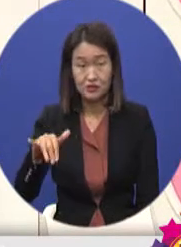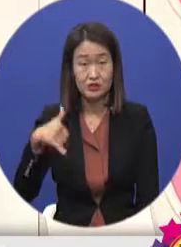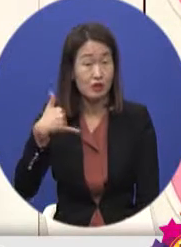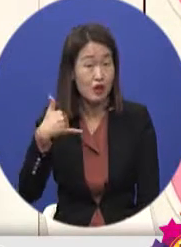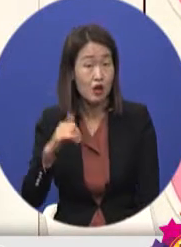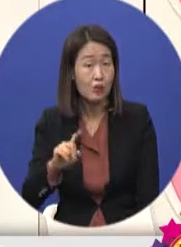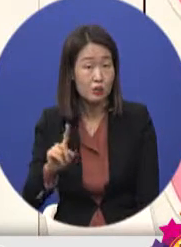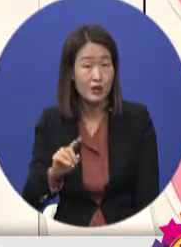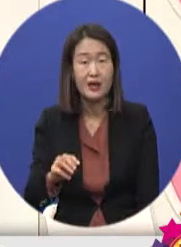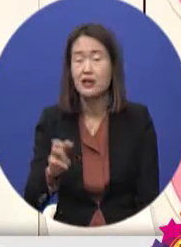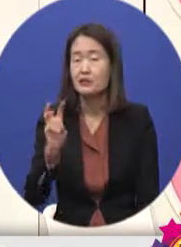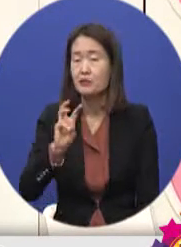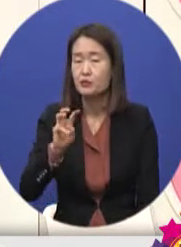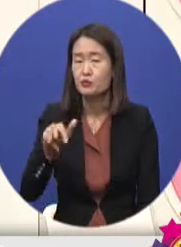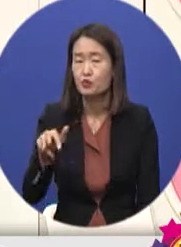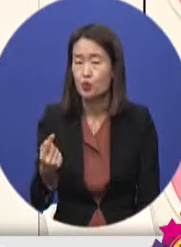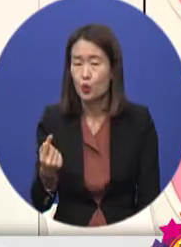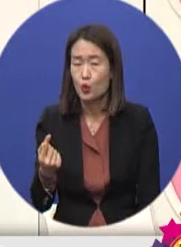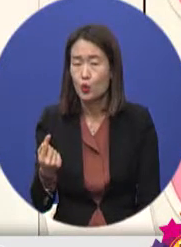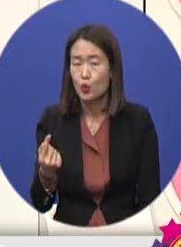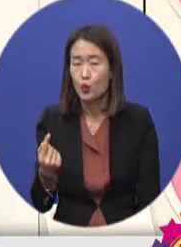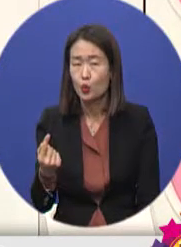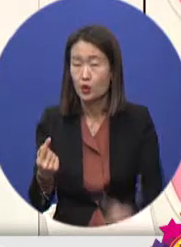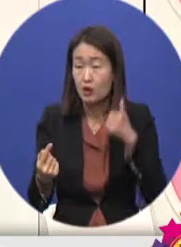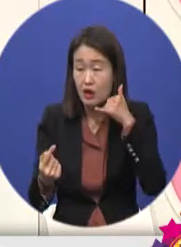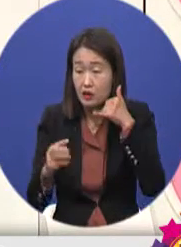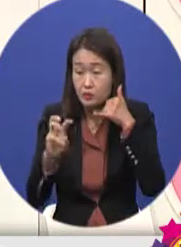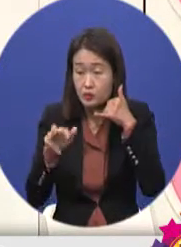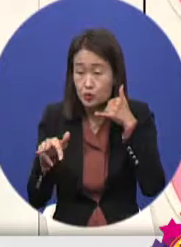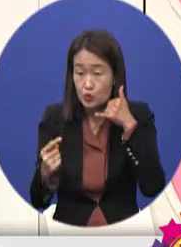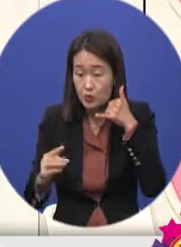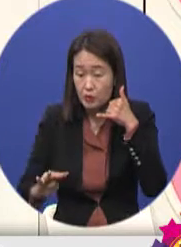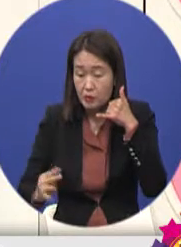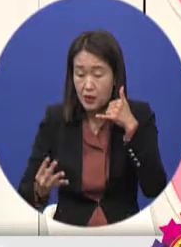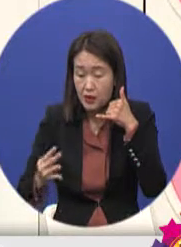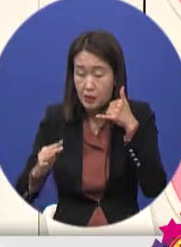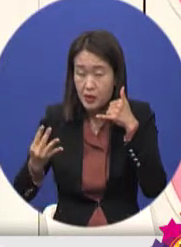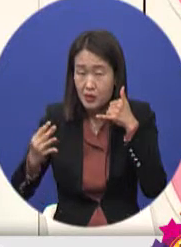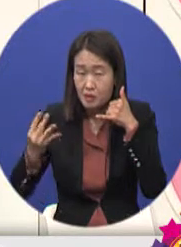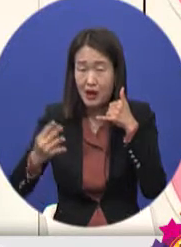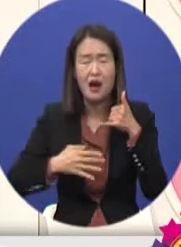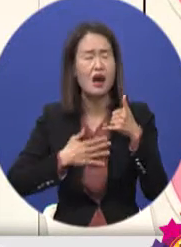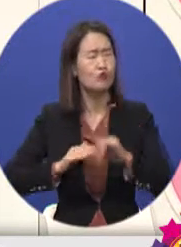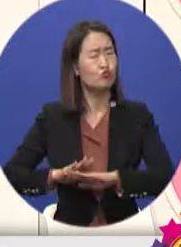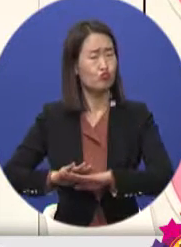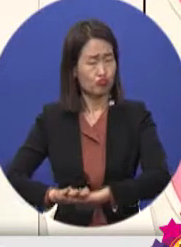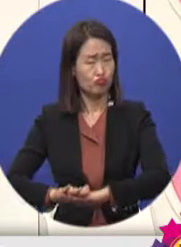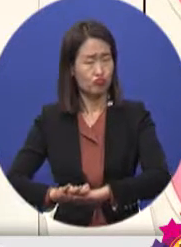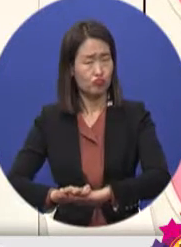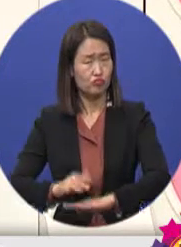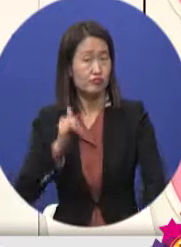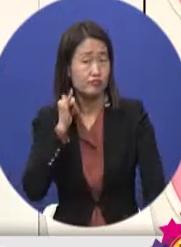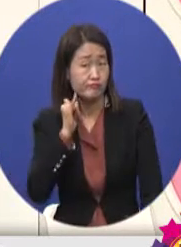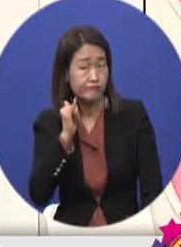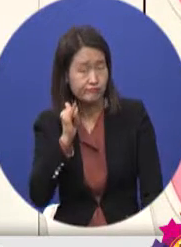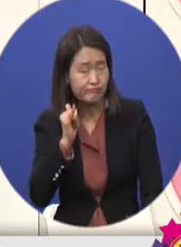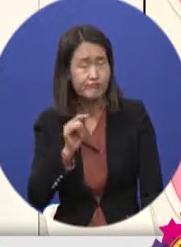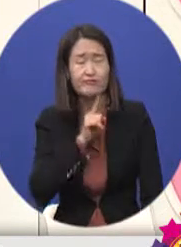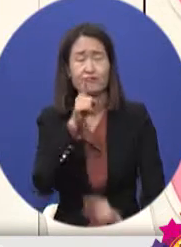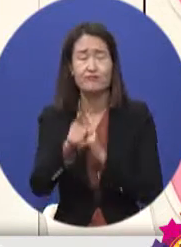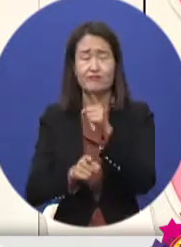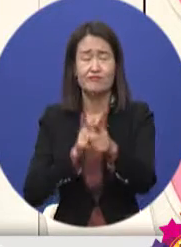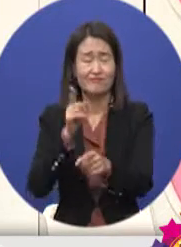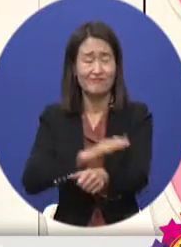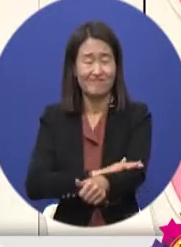전화는 30초당 400원이 부과되고 있으니까요. 이 점 참고하시면서 많은 신청을